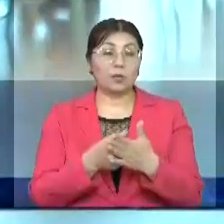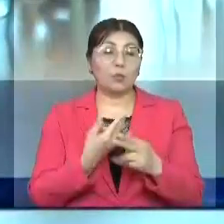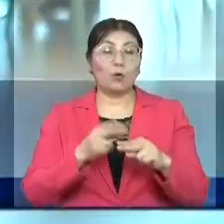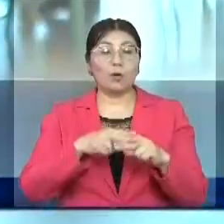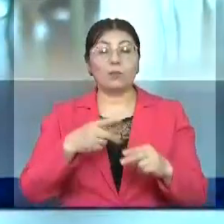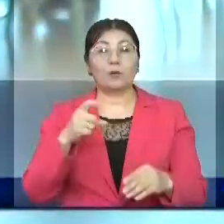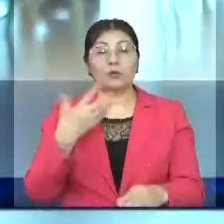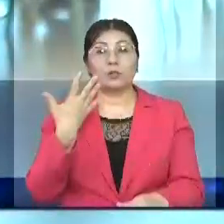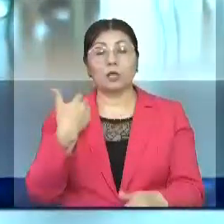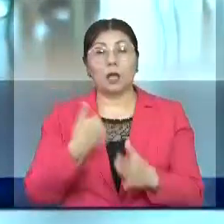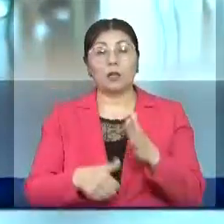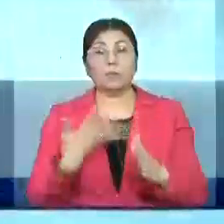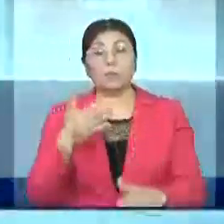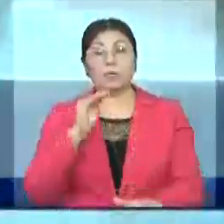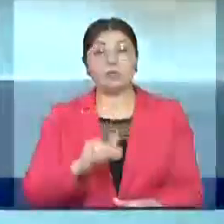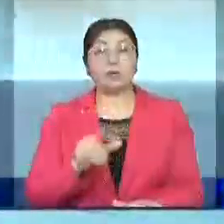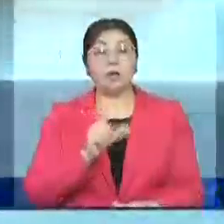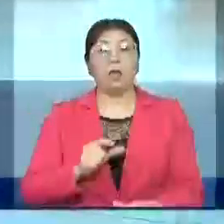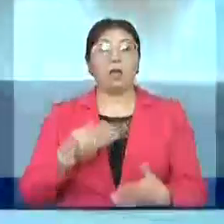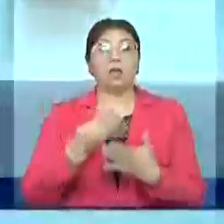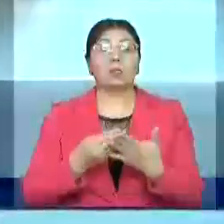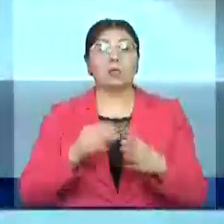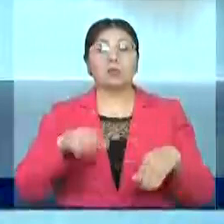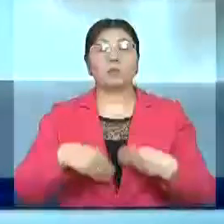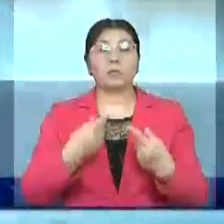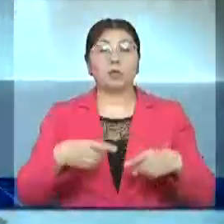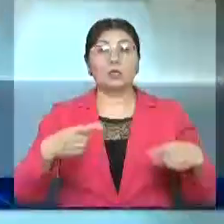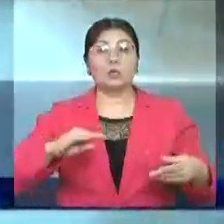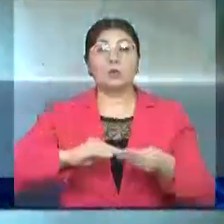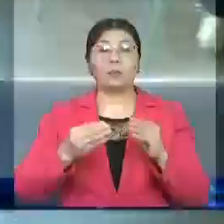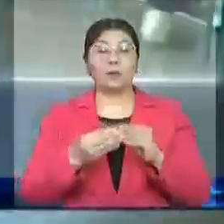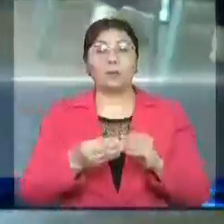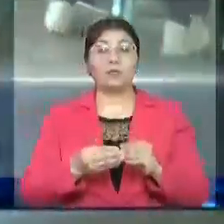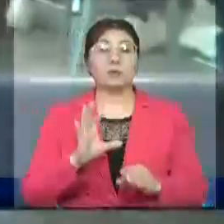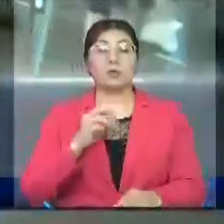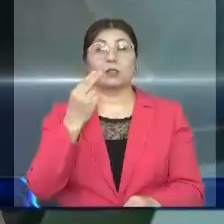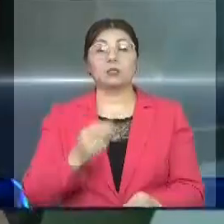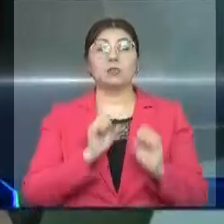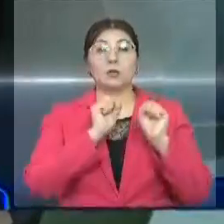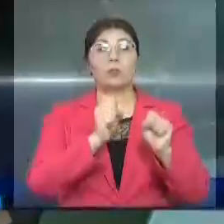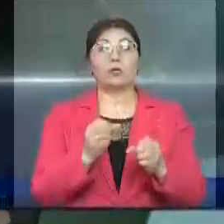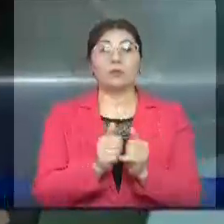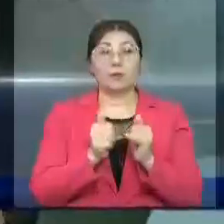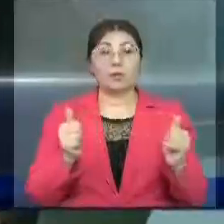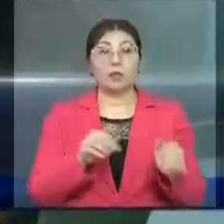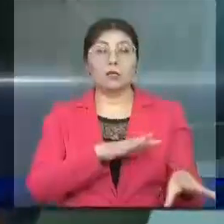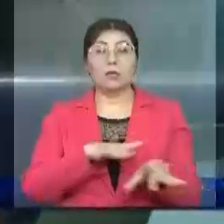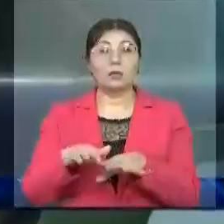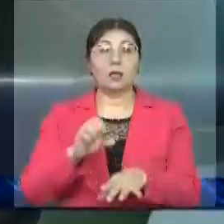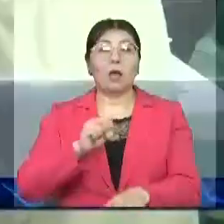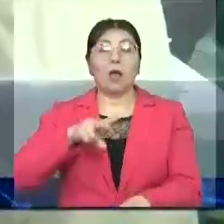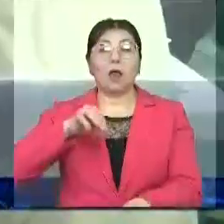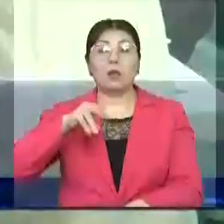165 мың адамға кеңес берілді. Азаматтар түрлі мәселемен жүгінді. Әлеуметтік қорғау, ажырасу процесі, алимент төлеу, тұрғын үй және